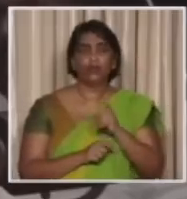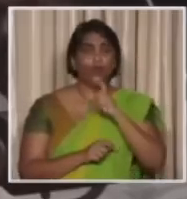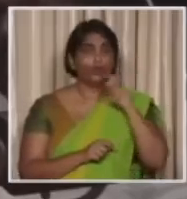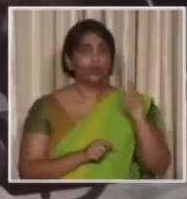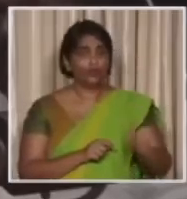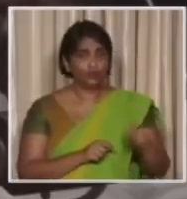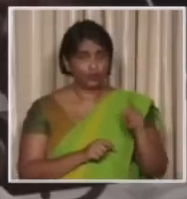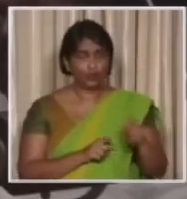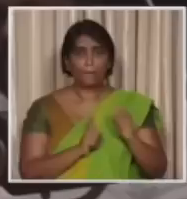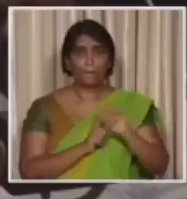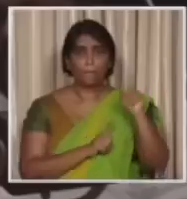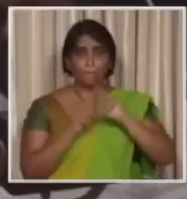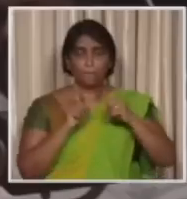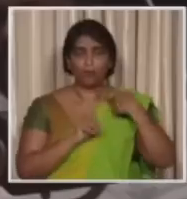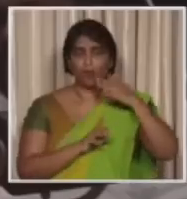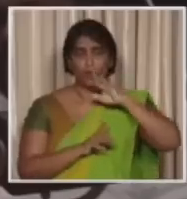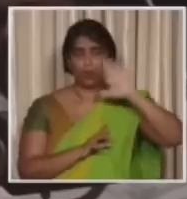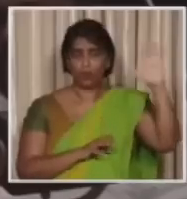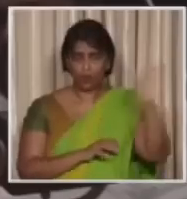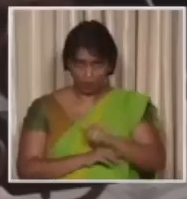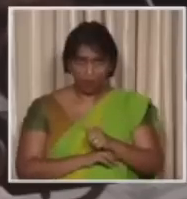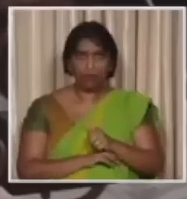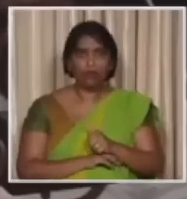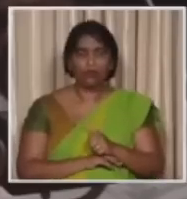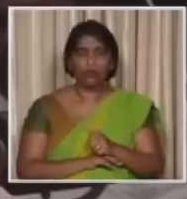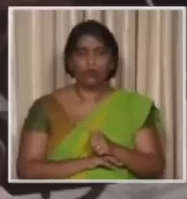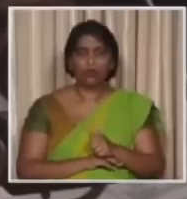විනිශ්චයකාරවරුන් අපි පාර්ලිමේන්තුව හමුවට කැඳවනවාද?